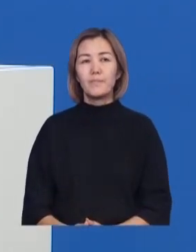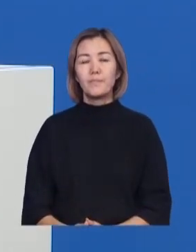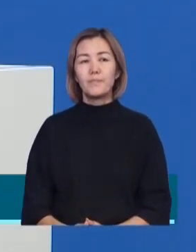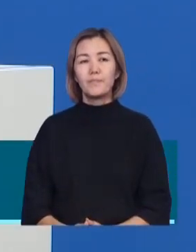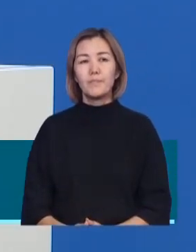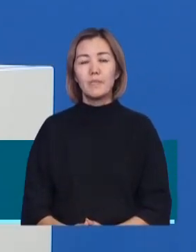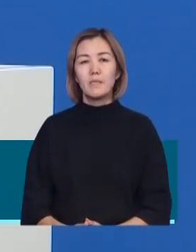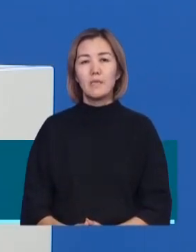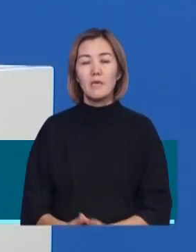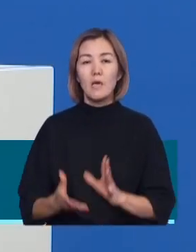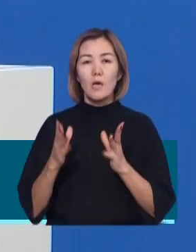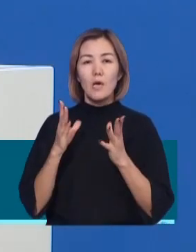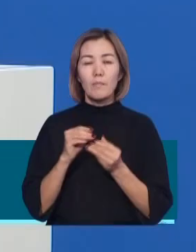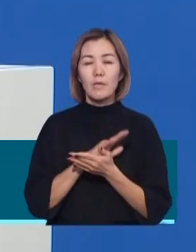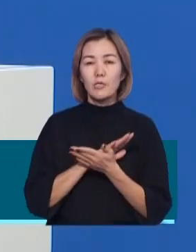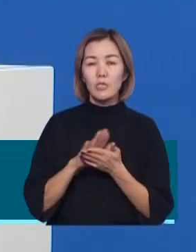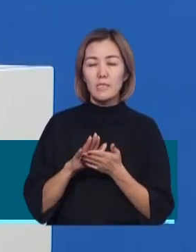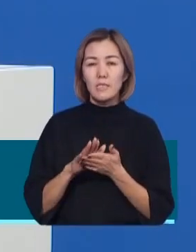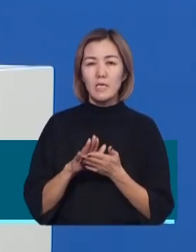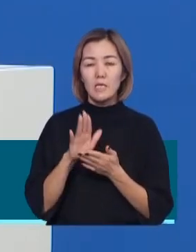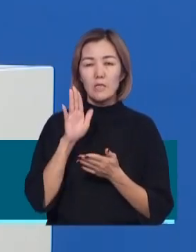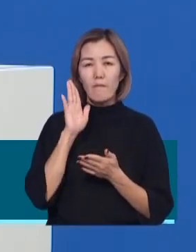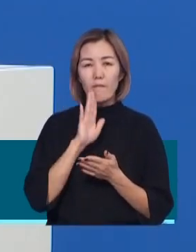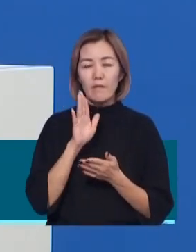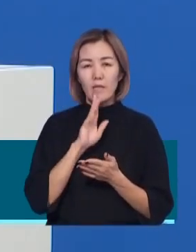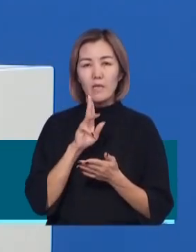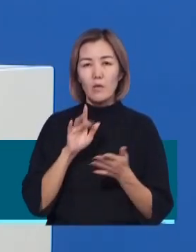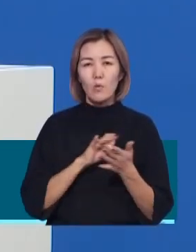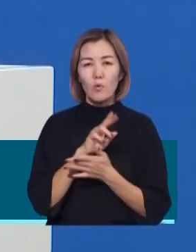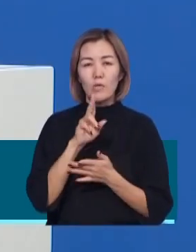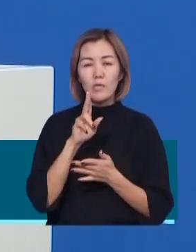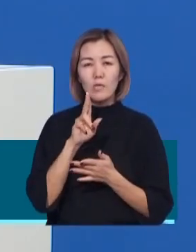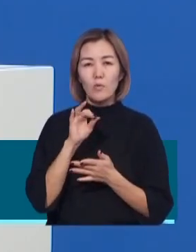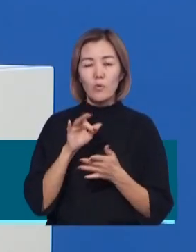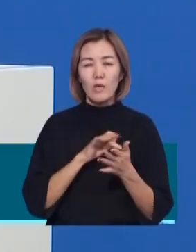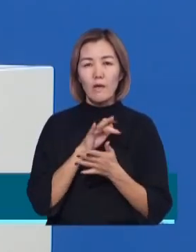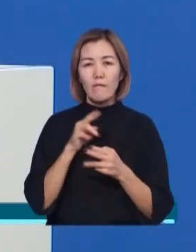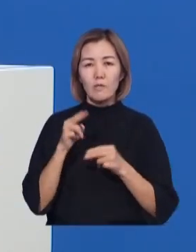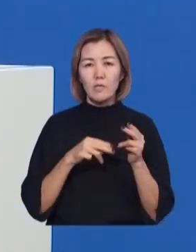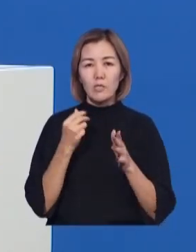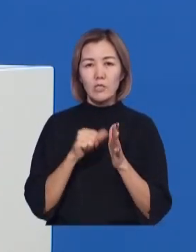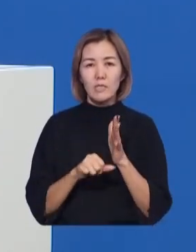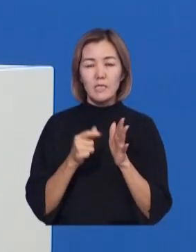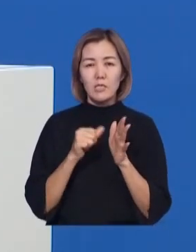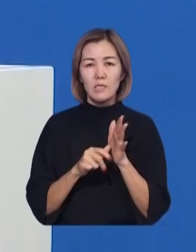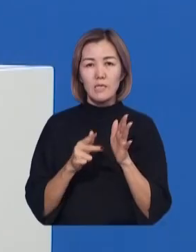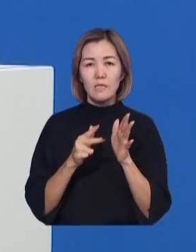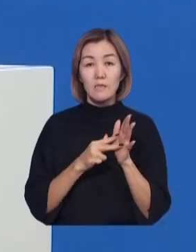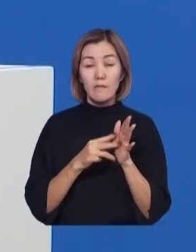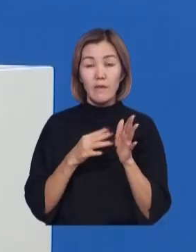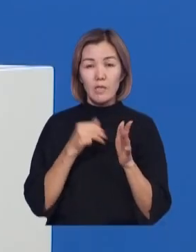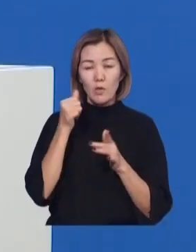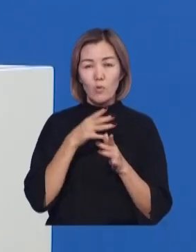коев объект очистки сточных вод города Кунаев был построен в 68 и 69 годы прошлого